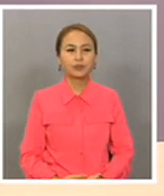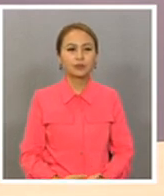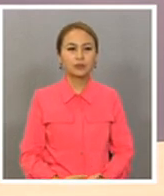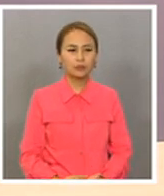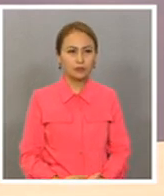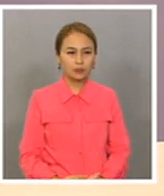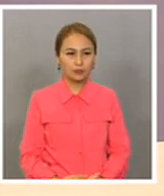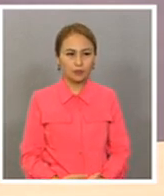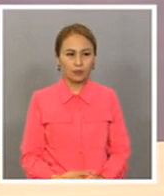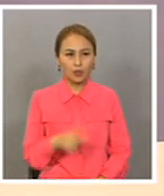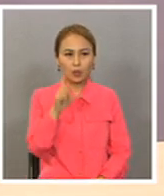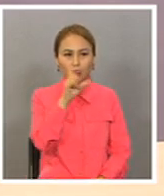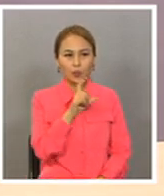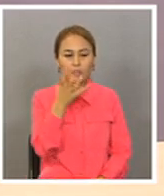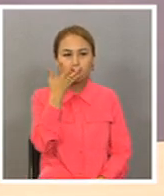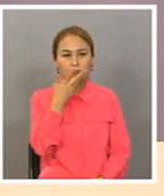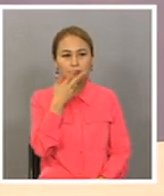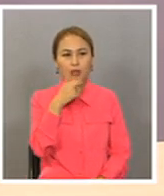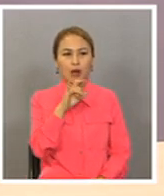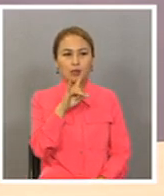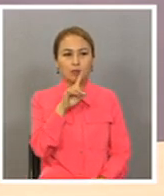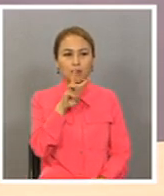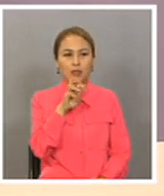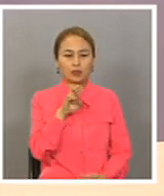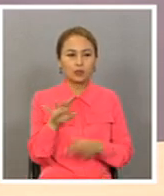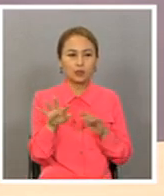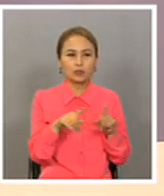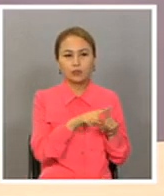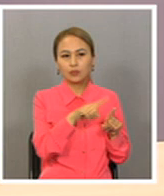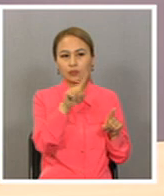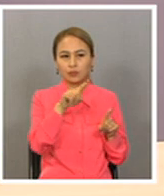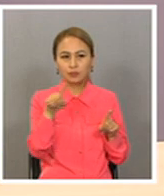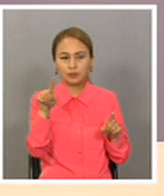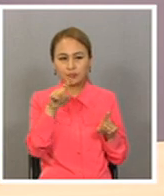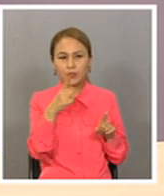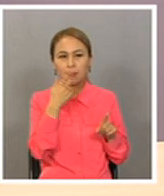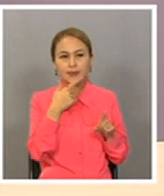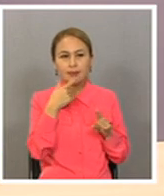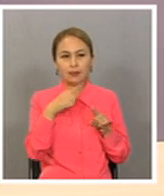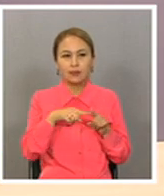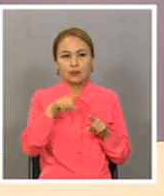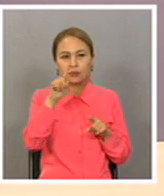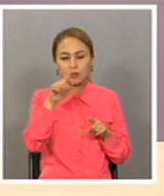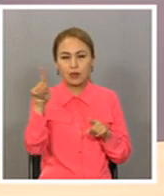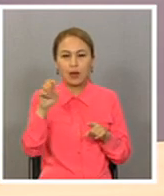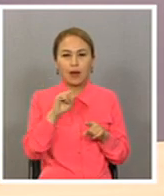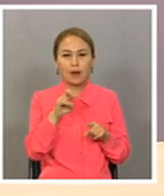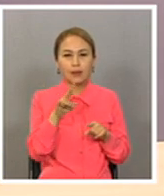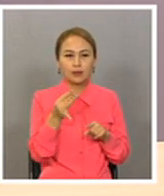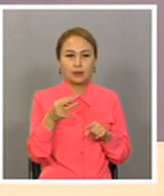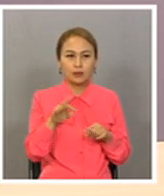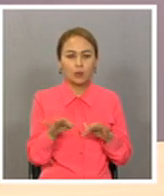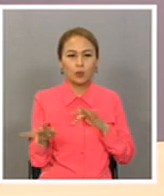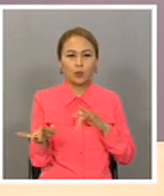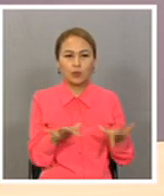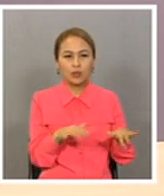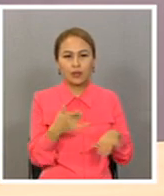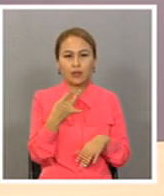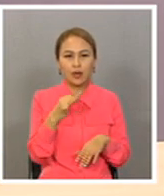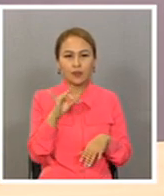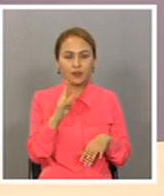kök tüspen armanın kozgalıs grafigi, al kızıl tüspen əliyanın kozgalıs grafigi